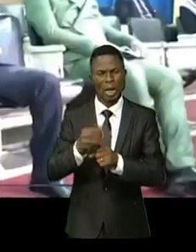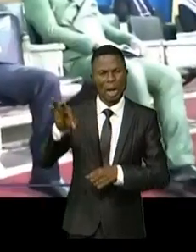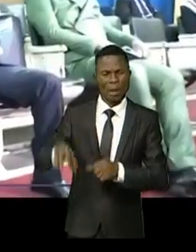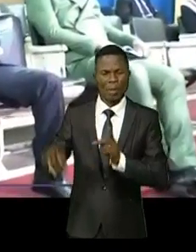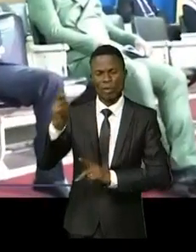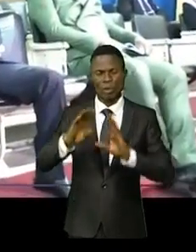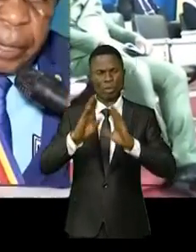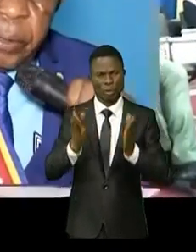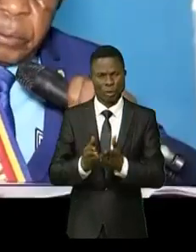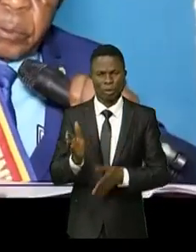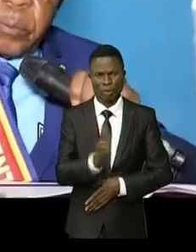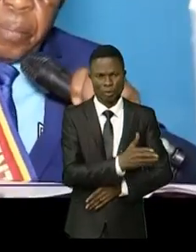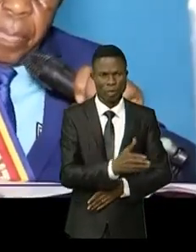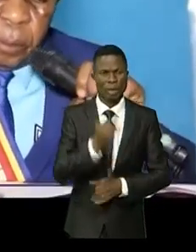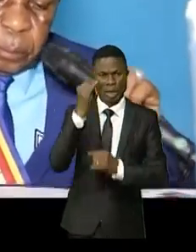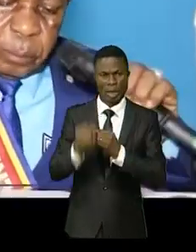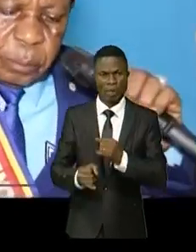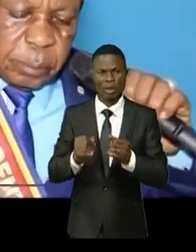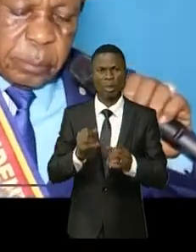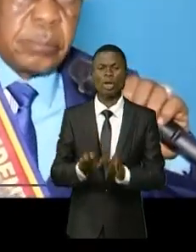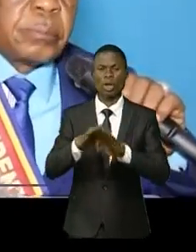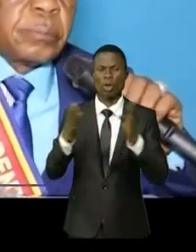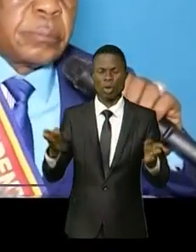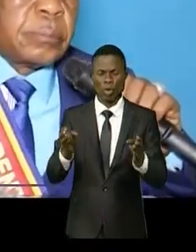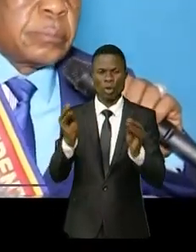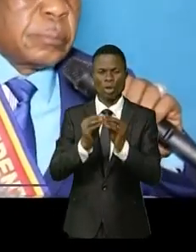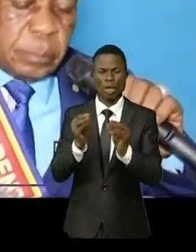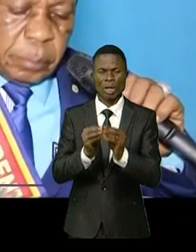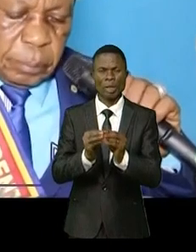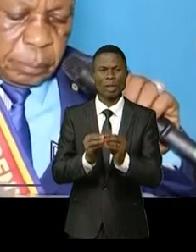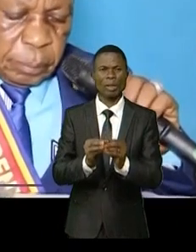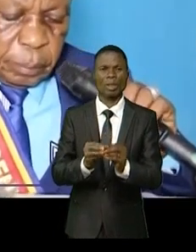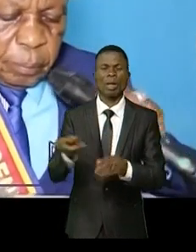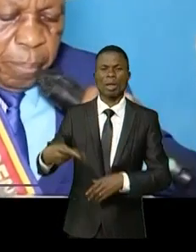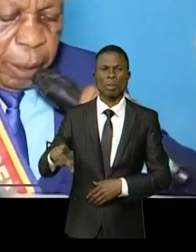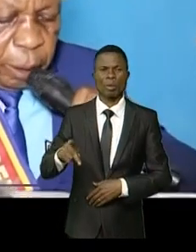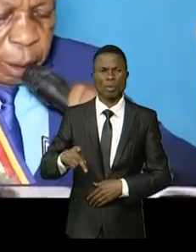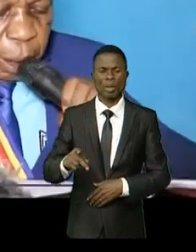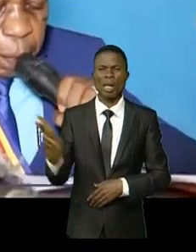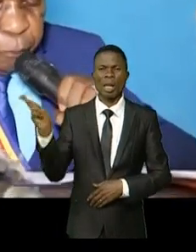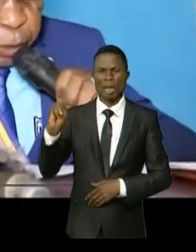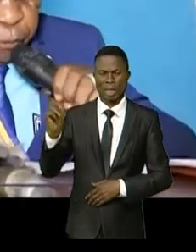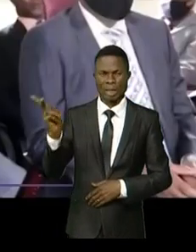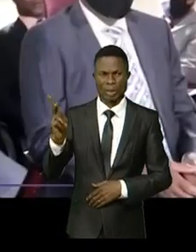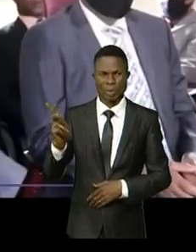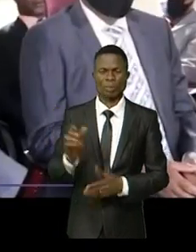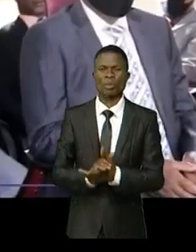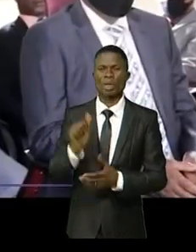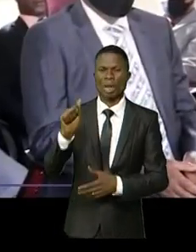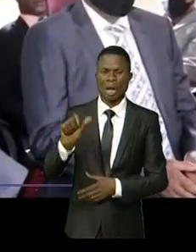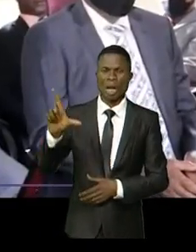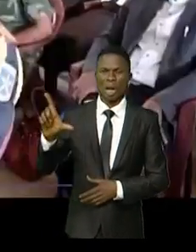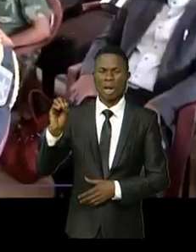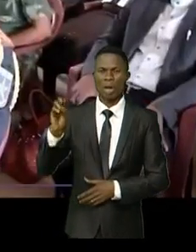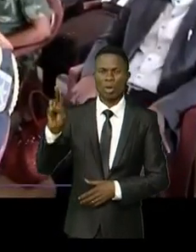la population. On boucle cette série d'ouverture de la session ordinaire par la province du Kasaï. Aloïs Mouchitou